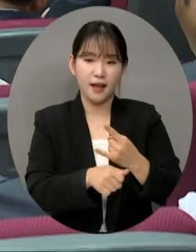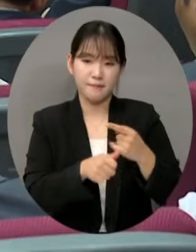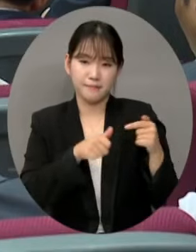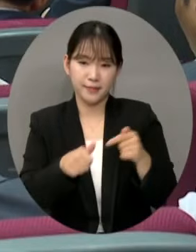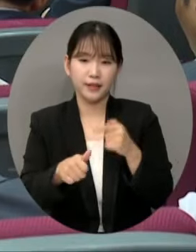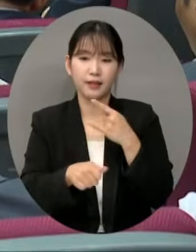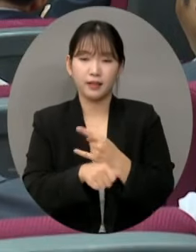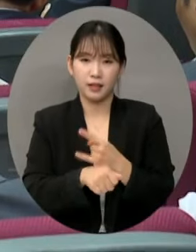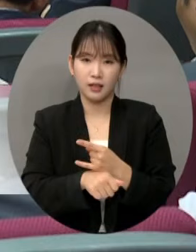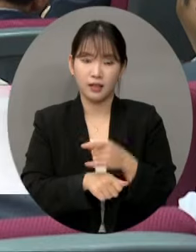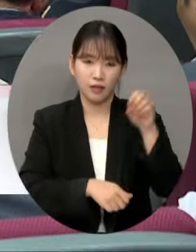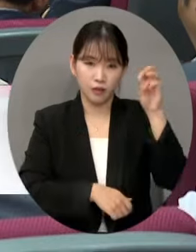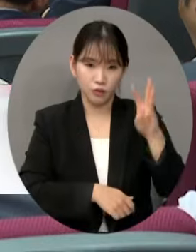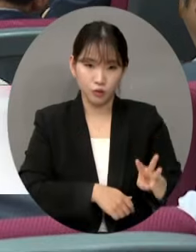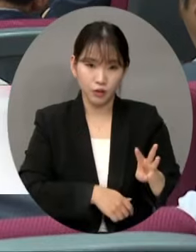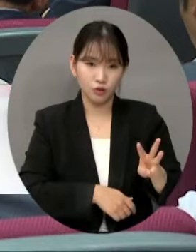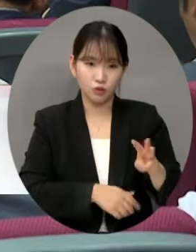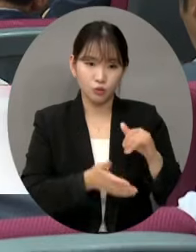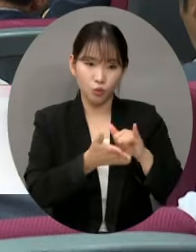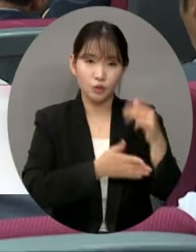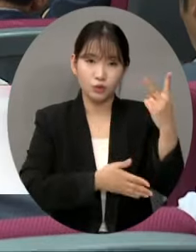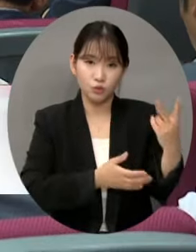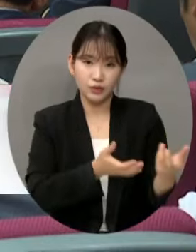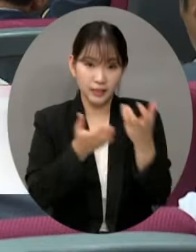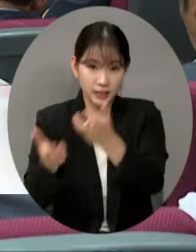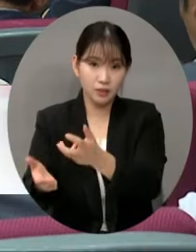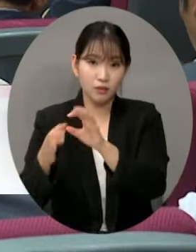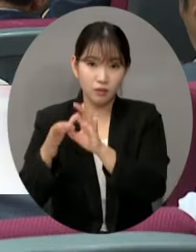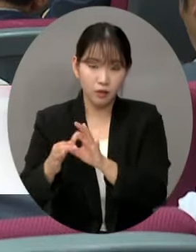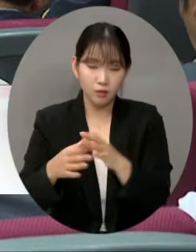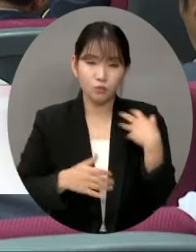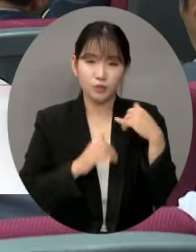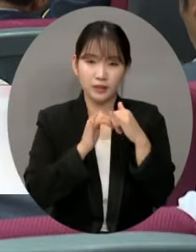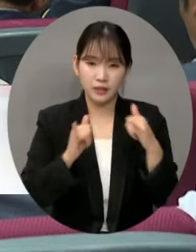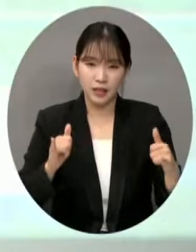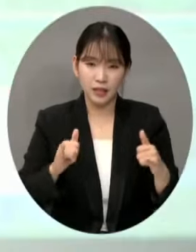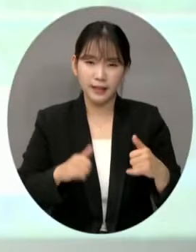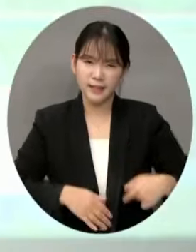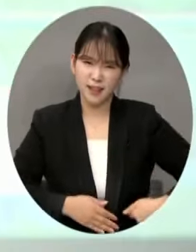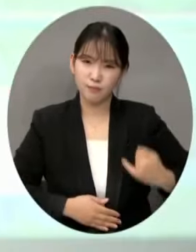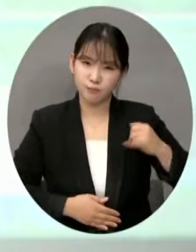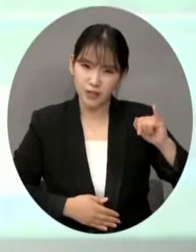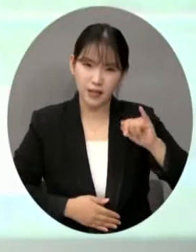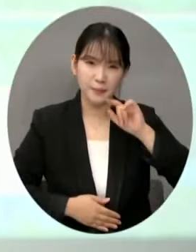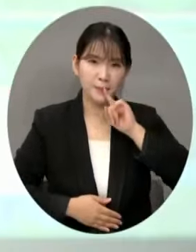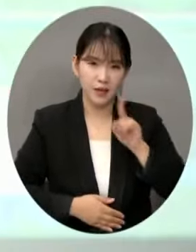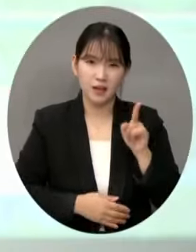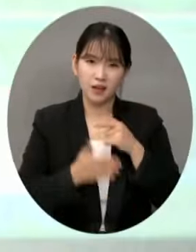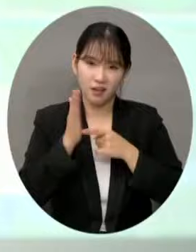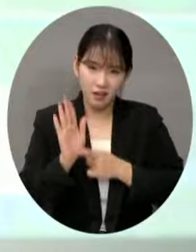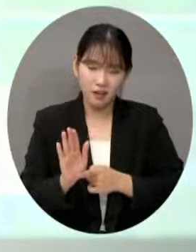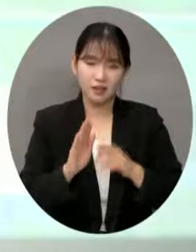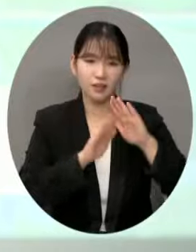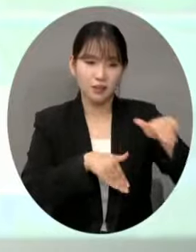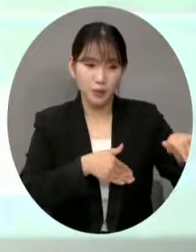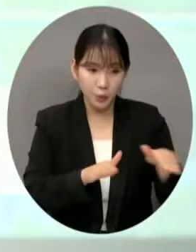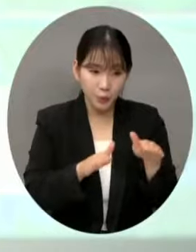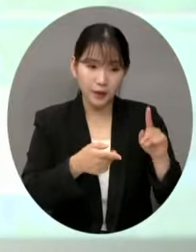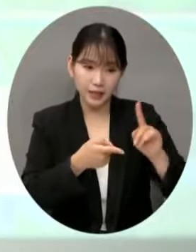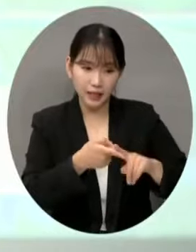요구했습니다. 광주 민군공항 이전 문제를 두고 무한 군민들에게 양심불량이라고 말하고 전남 도를